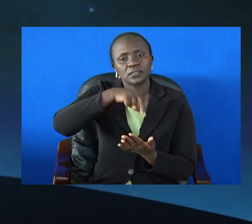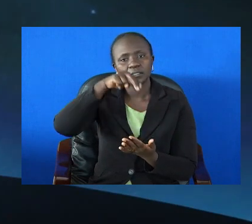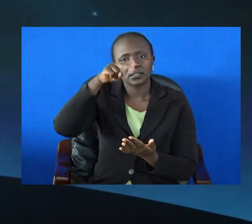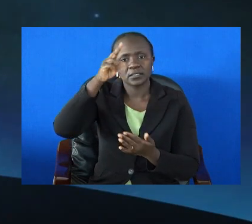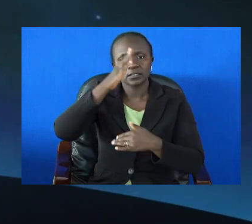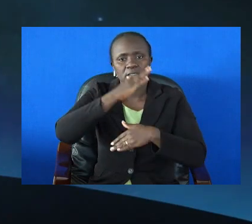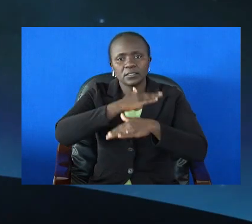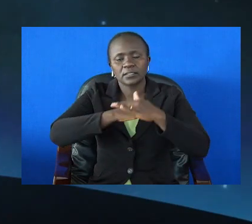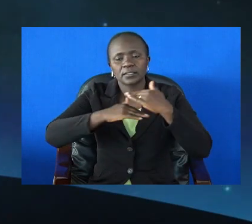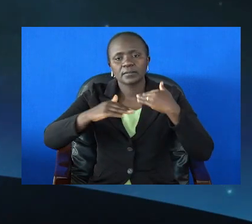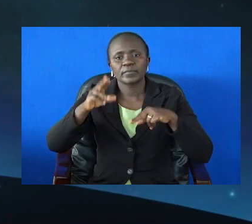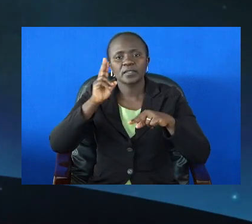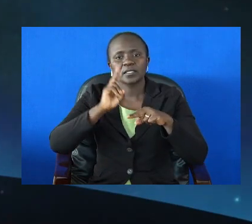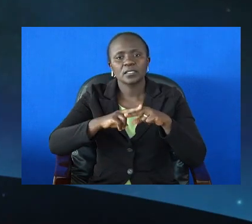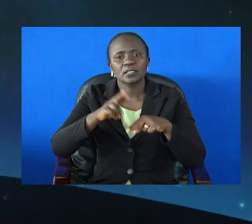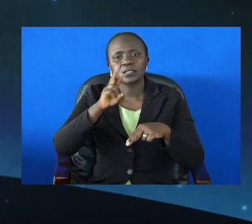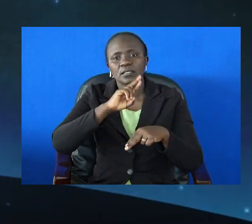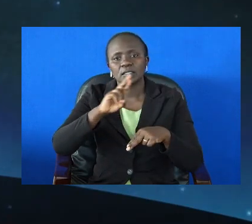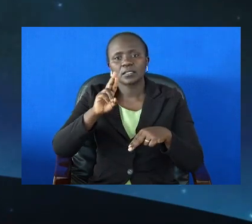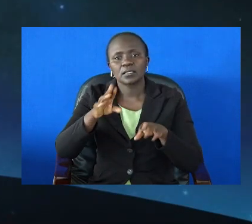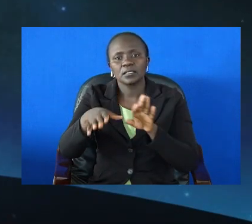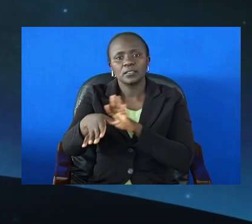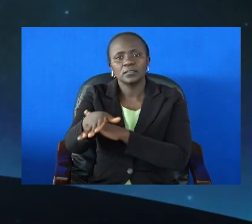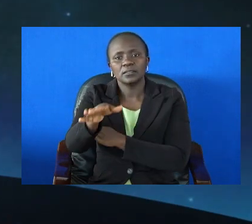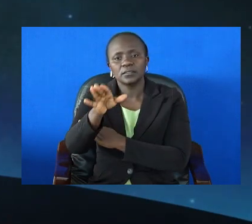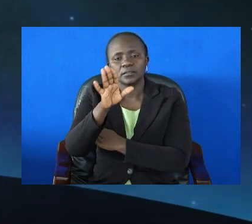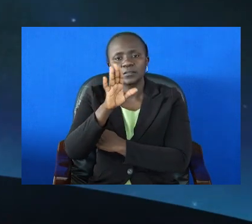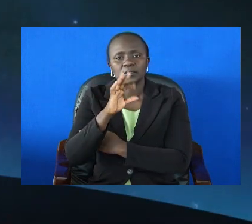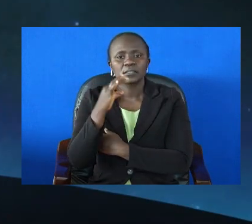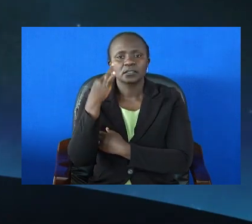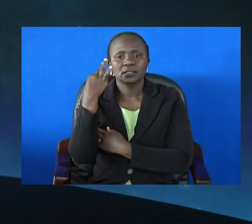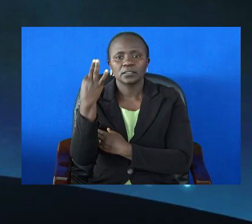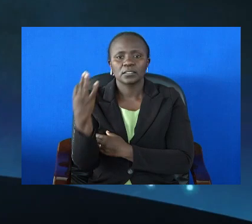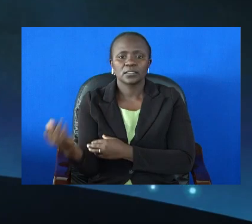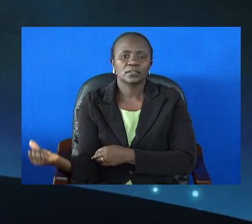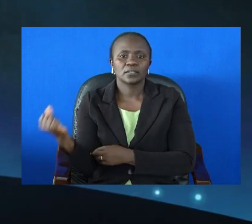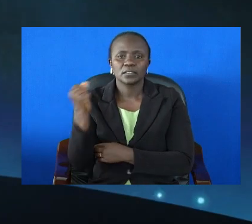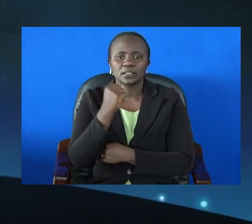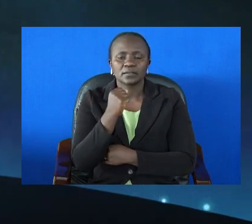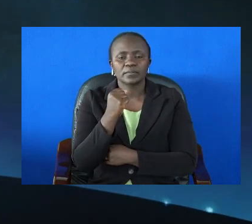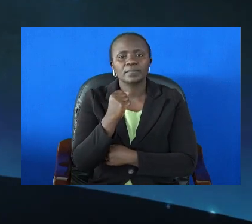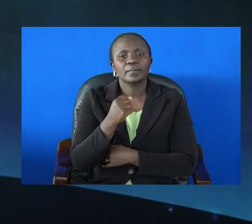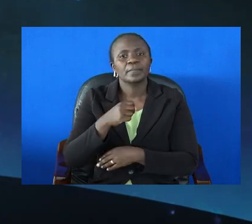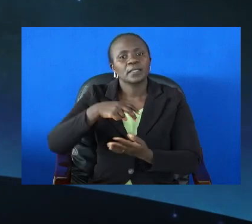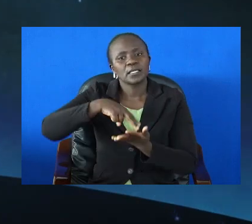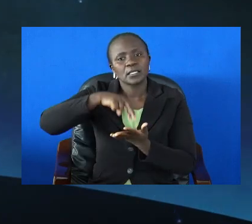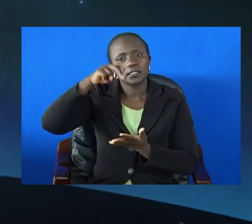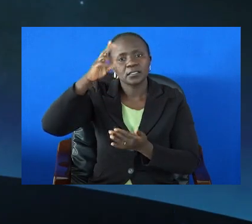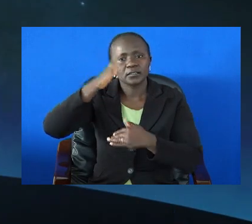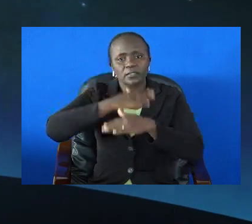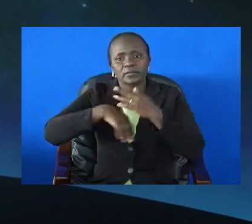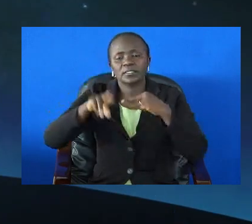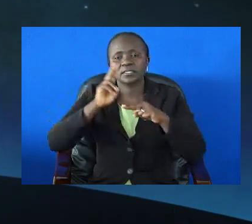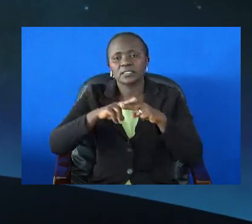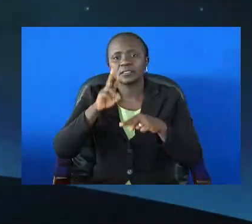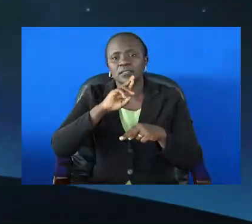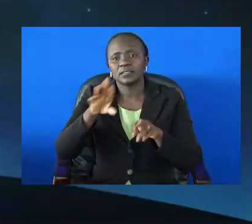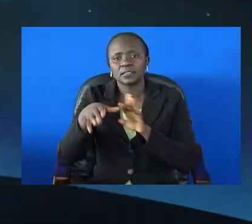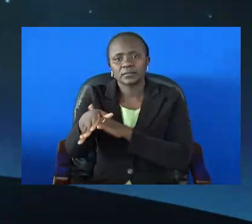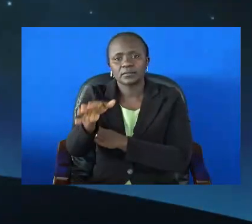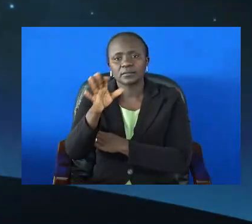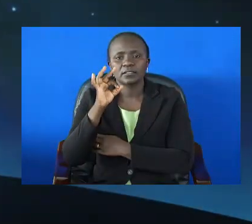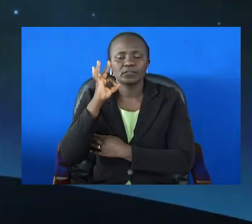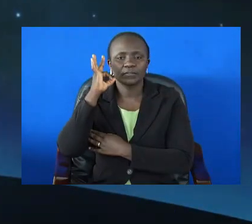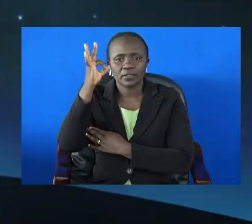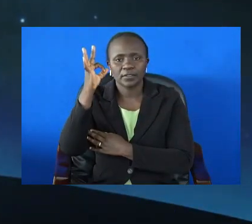akazikwa, akashuka mahali pa wafu, siku ya tatu akafufuka, akapaa mbinguni, ameketi